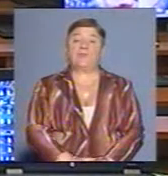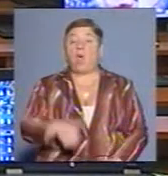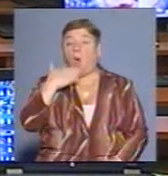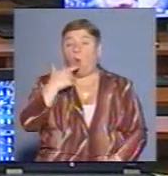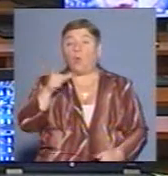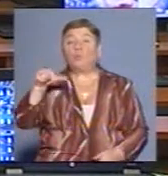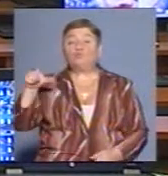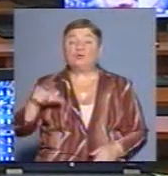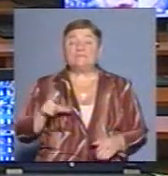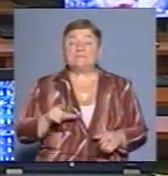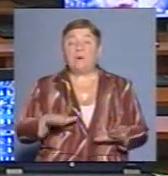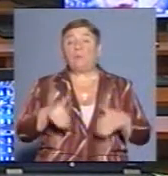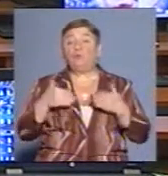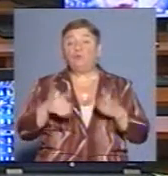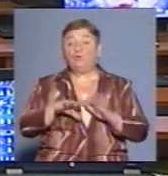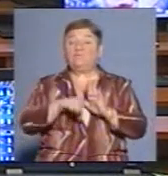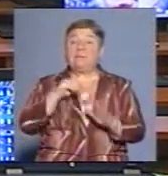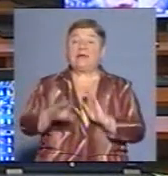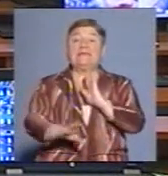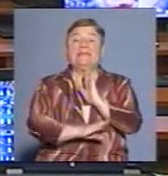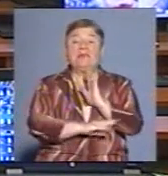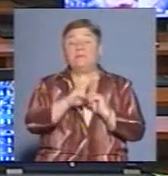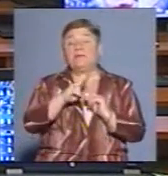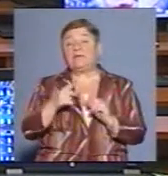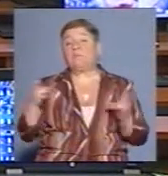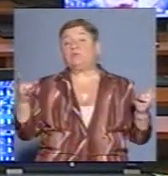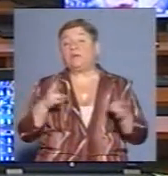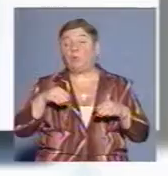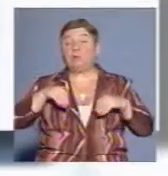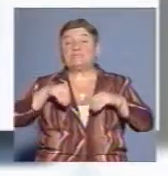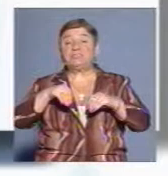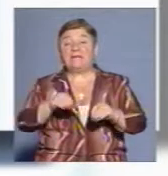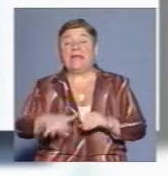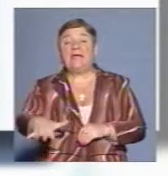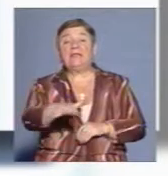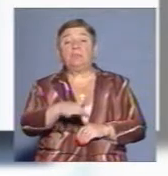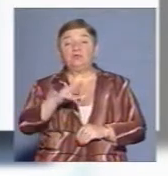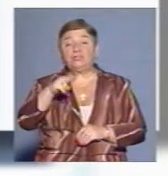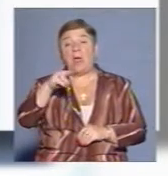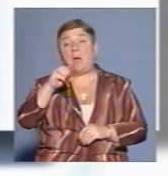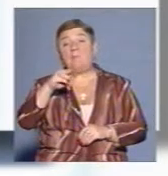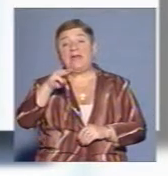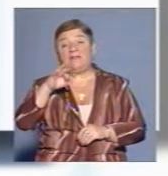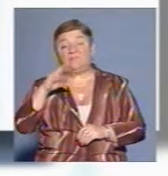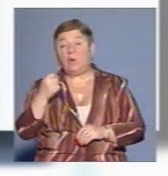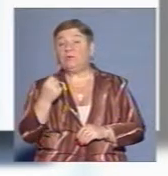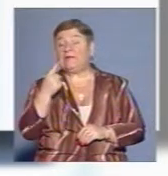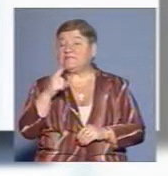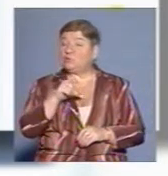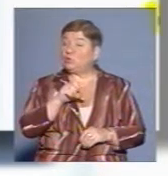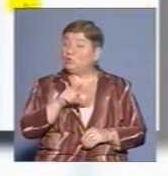Ужгородцям пропонують обрати вид дерев, які варто висаджувати на площі Шандора Петефі. Публічна консультація стартувала 11